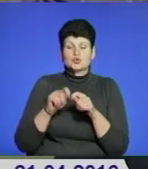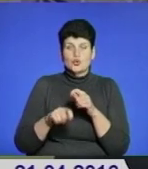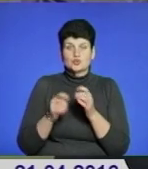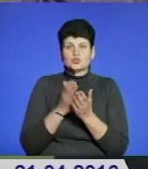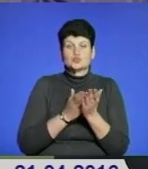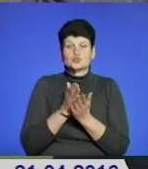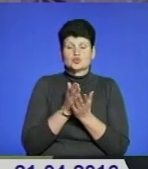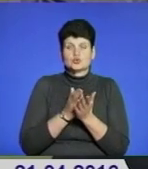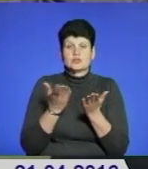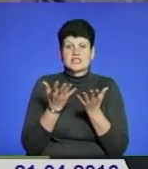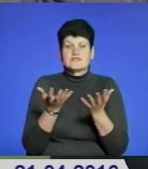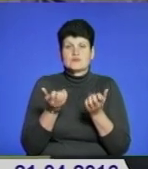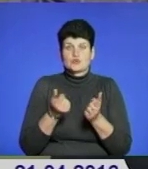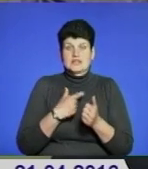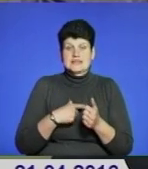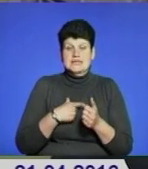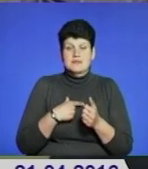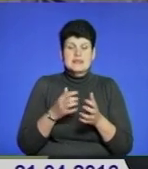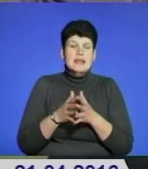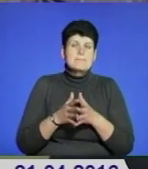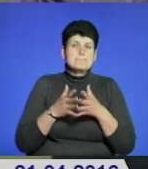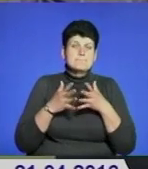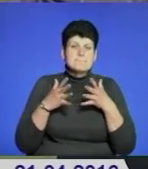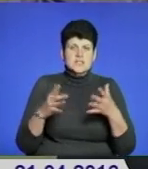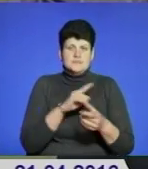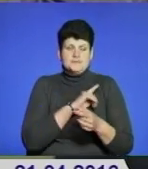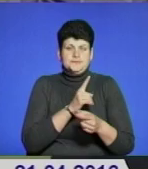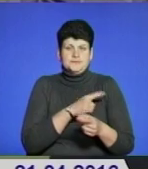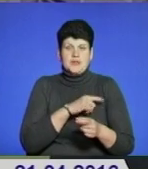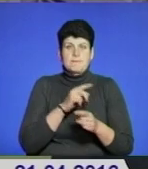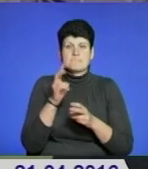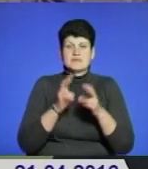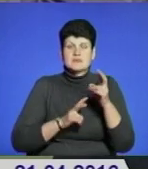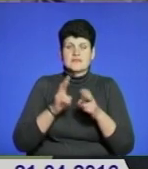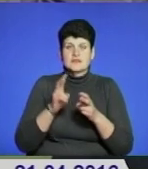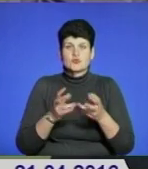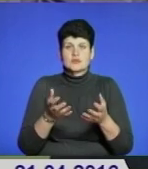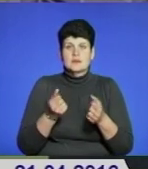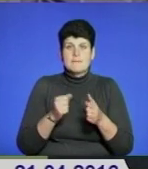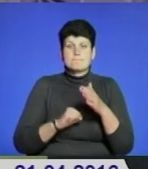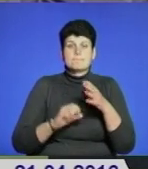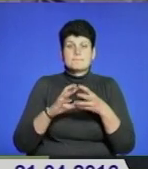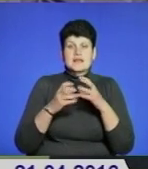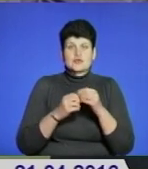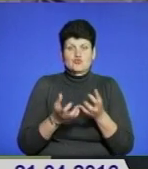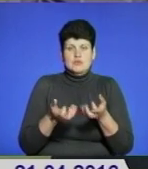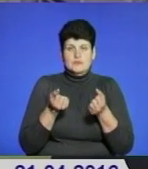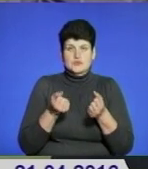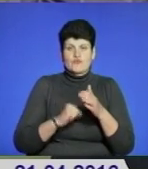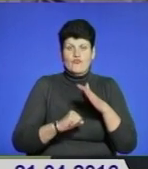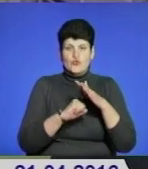які візьмуть на себе таких найбільш потужні підприємства, які здійснюють утримання балансоутримувачі житлового фонду. Тому